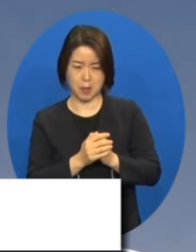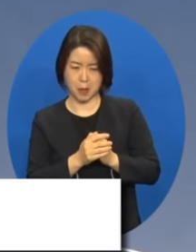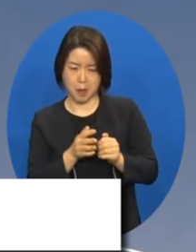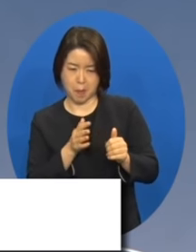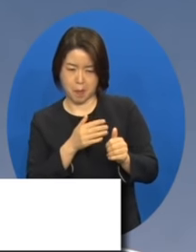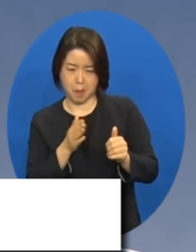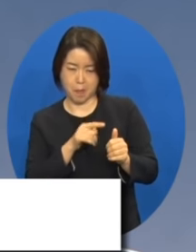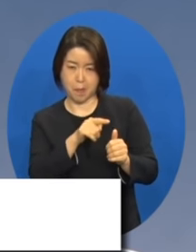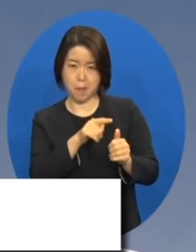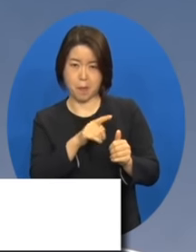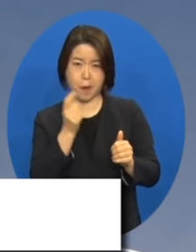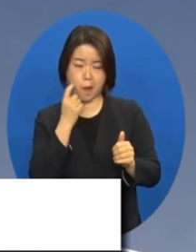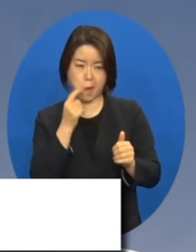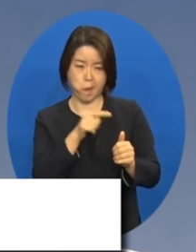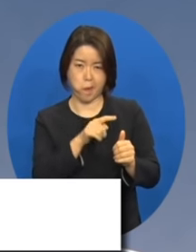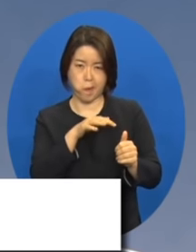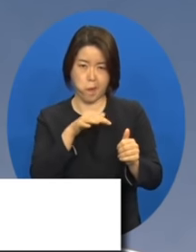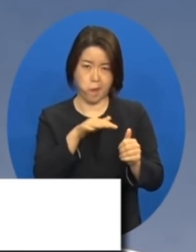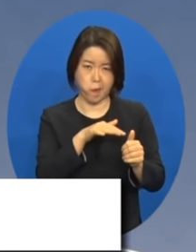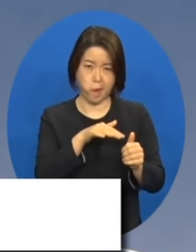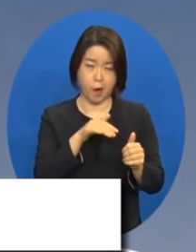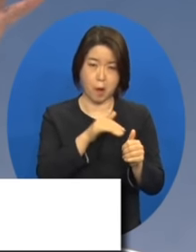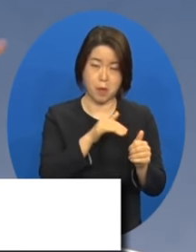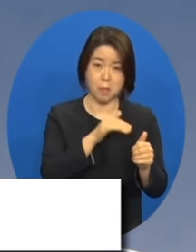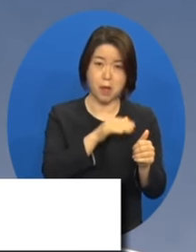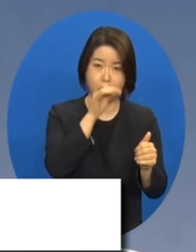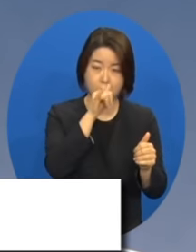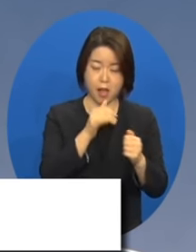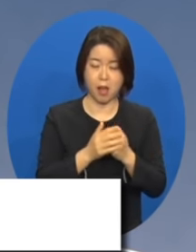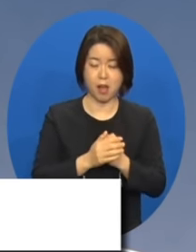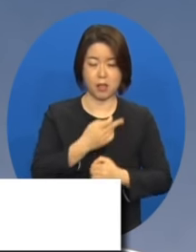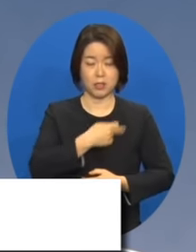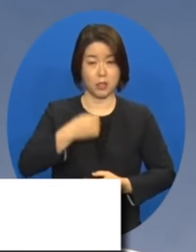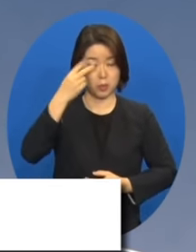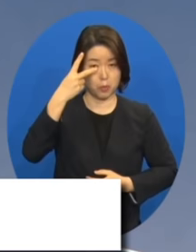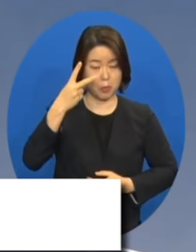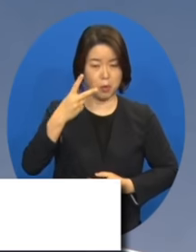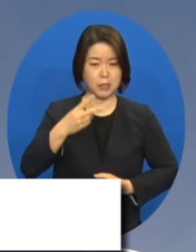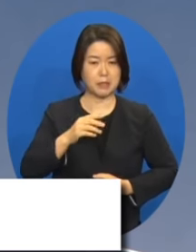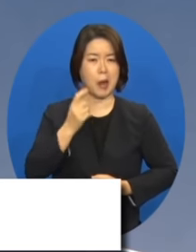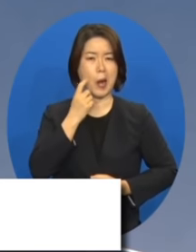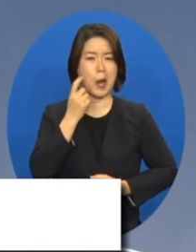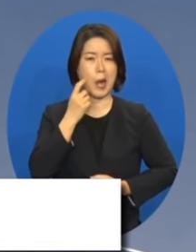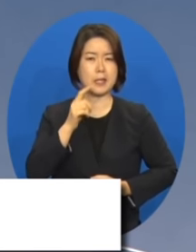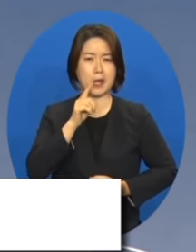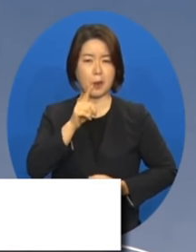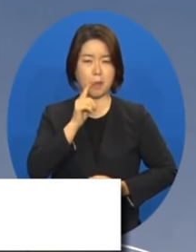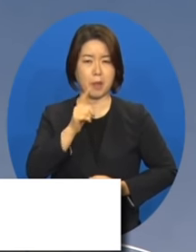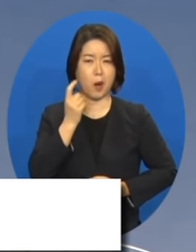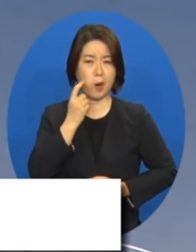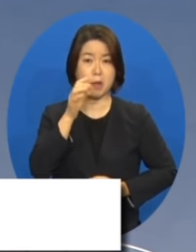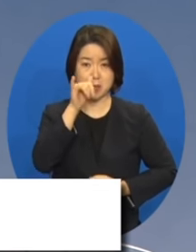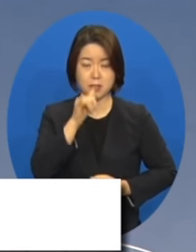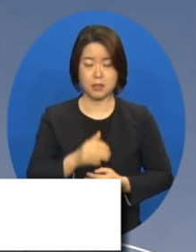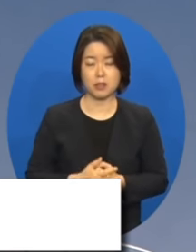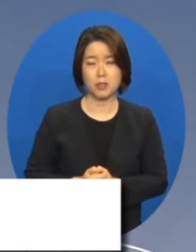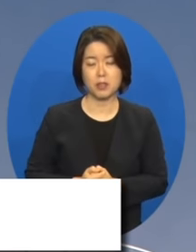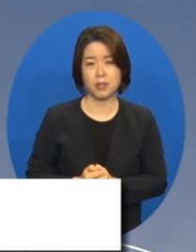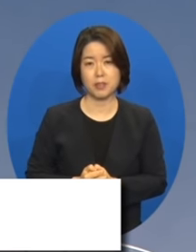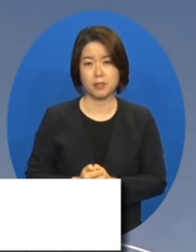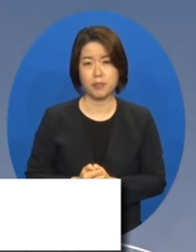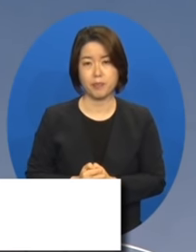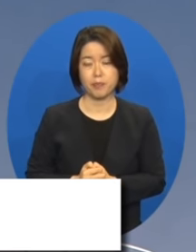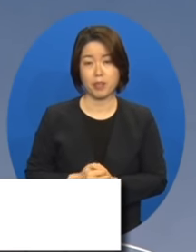있었습니다 한마디로 말해서 사도 바울이 닫자 나는 거죠 심지어 사도 바울이 2년 동안이나